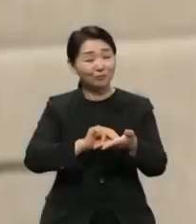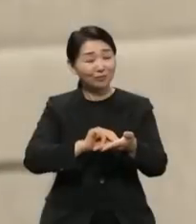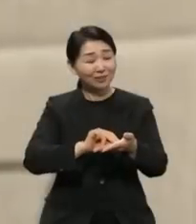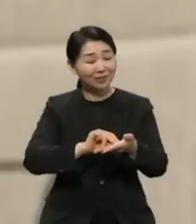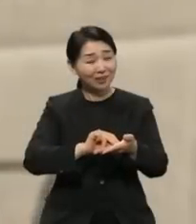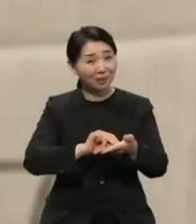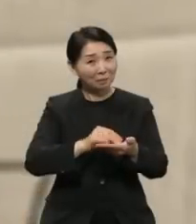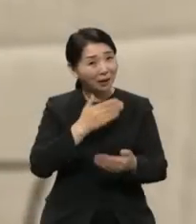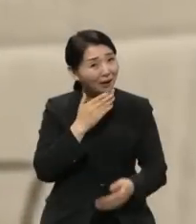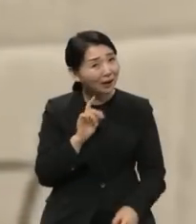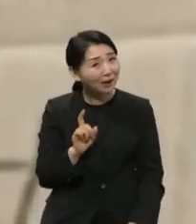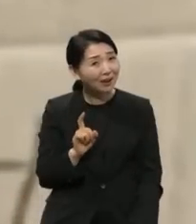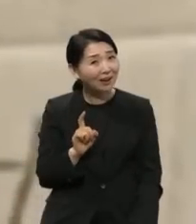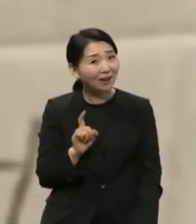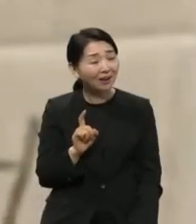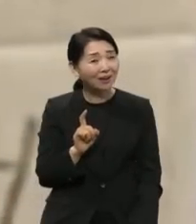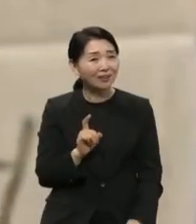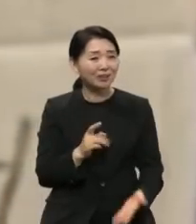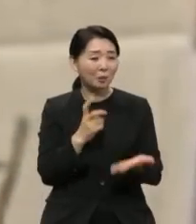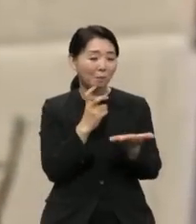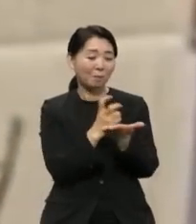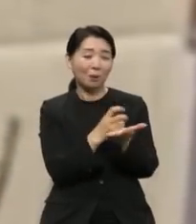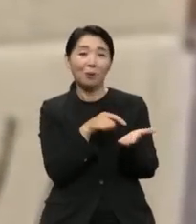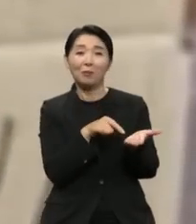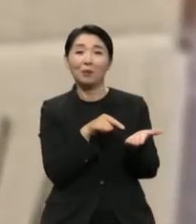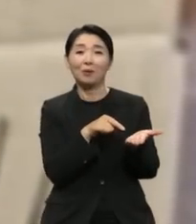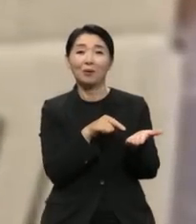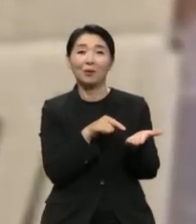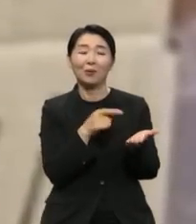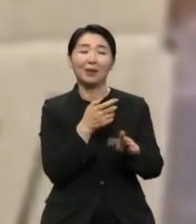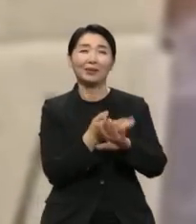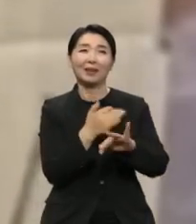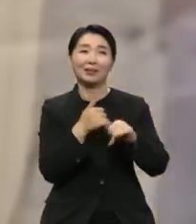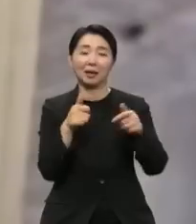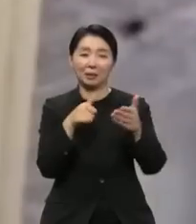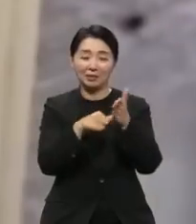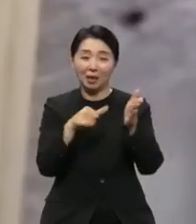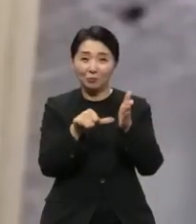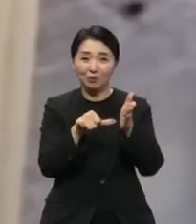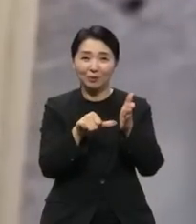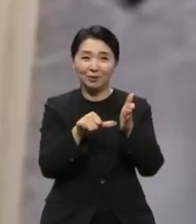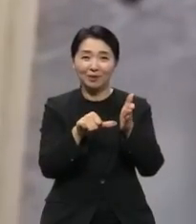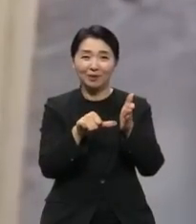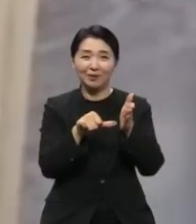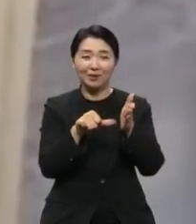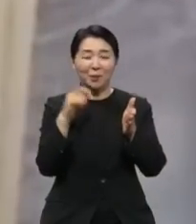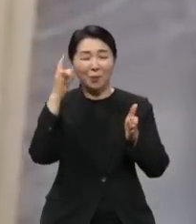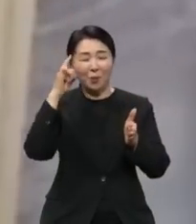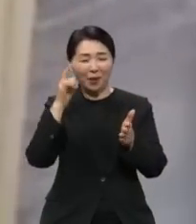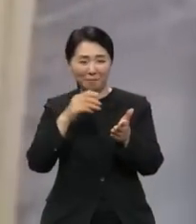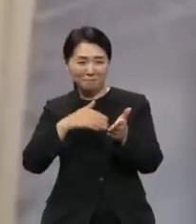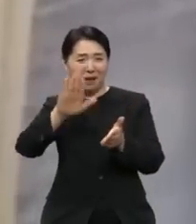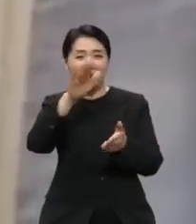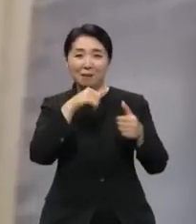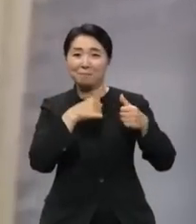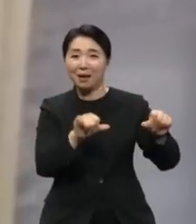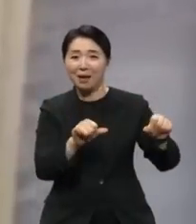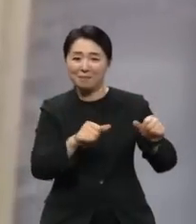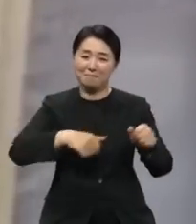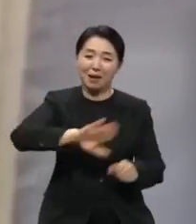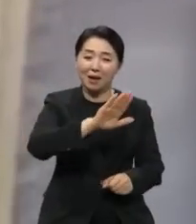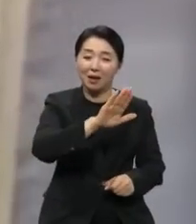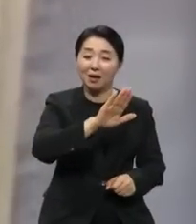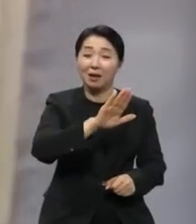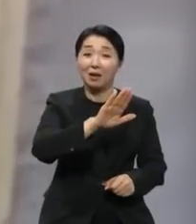사실 그 이론 법 이론적으로는 타인의 재물을 저런 식으로 뭐 성괴한다든지 저렇게